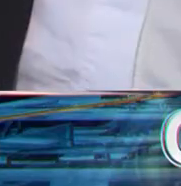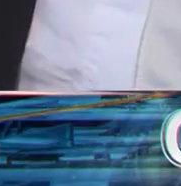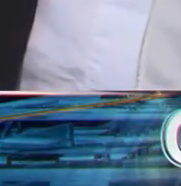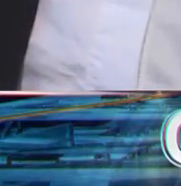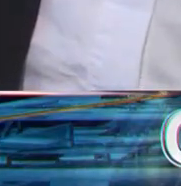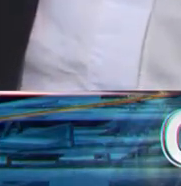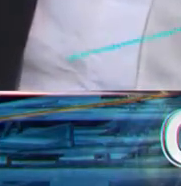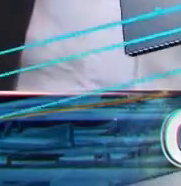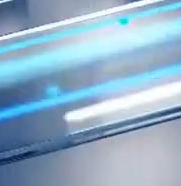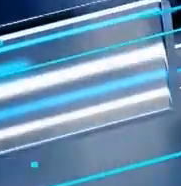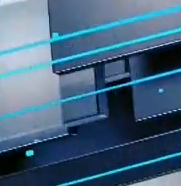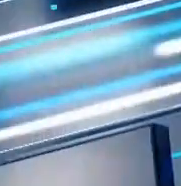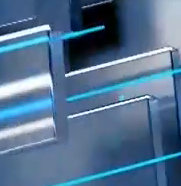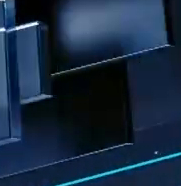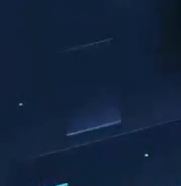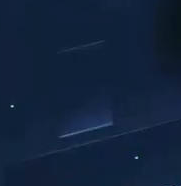полотна.